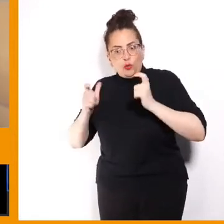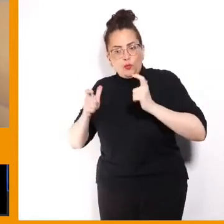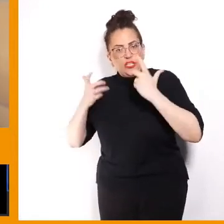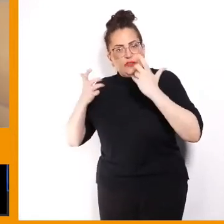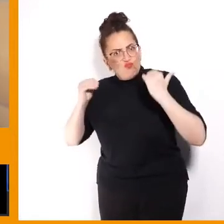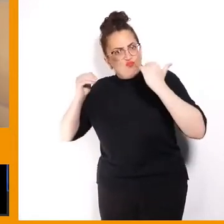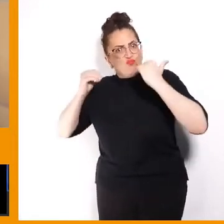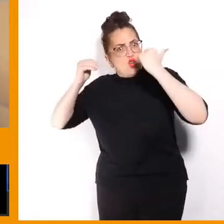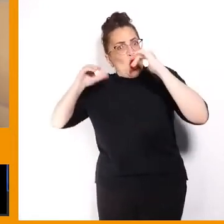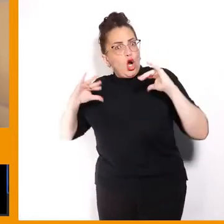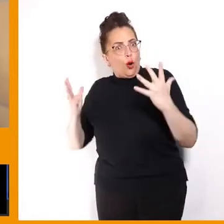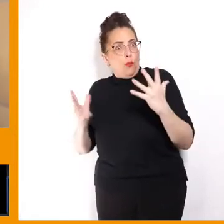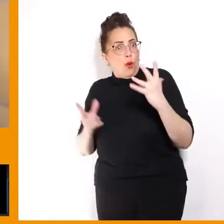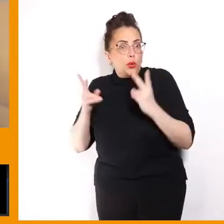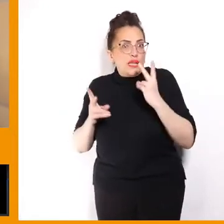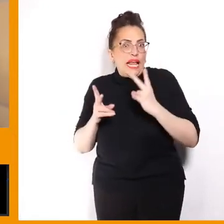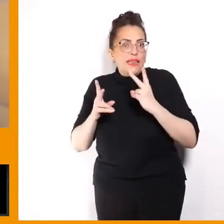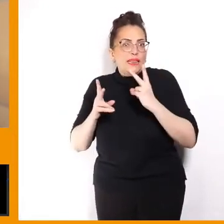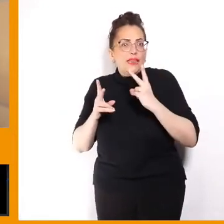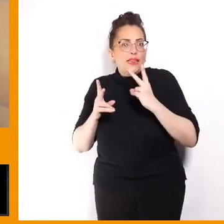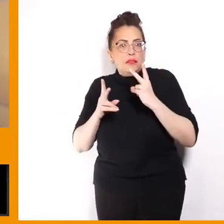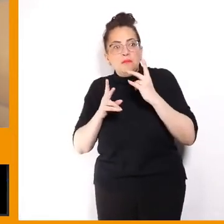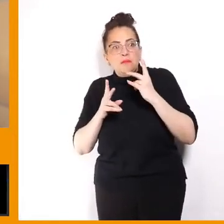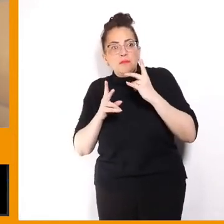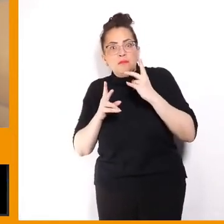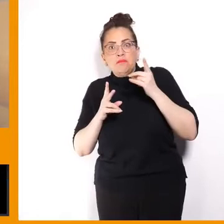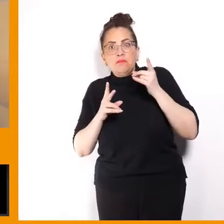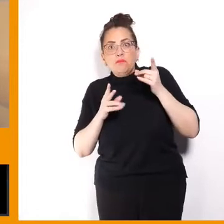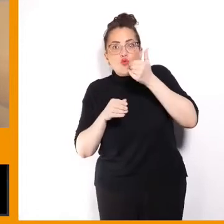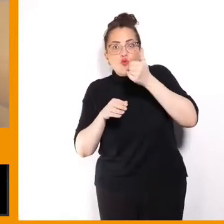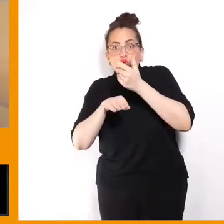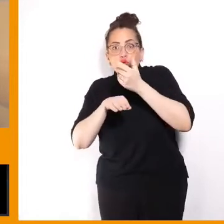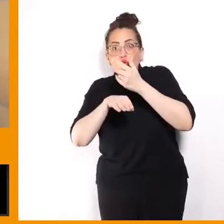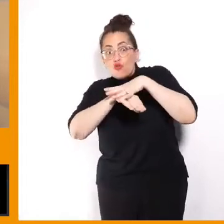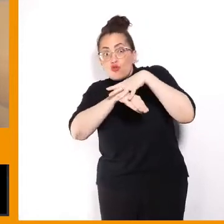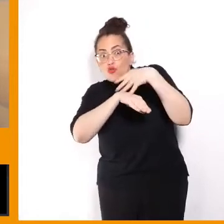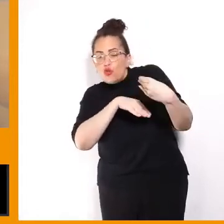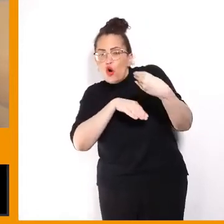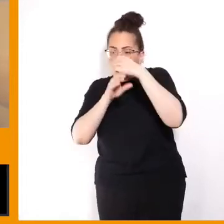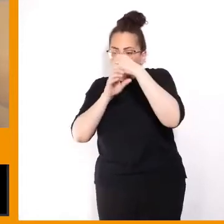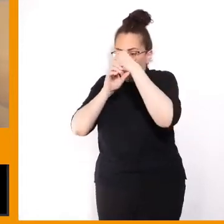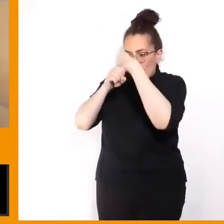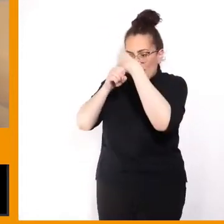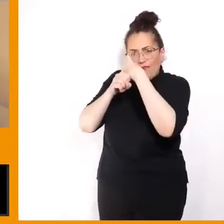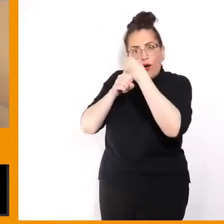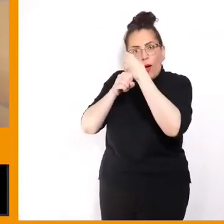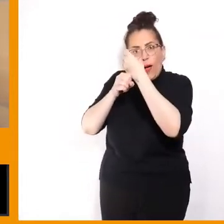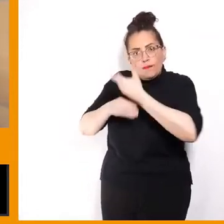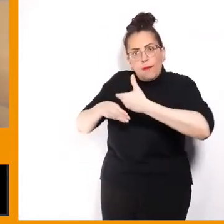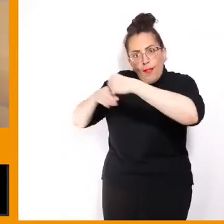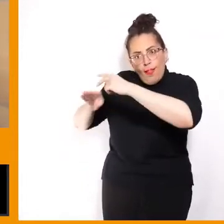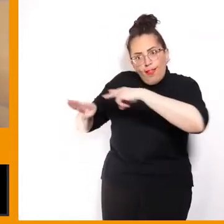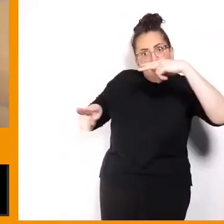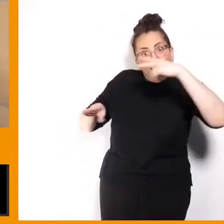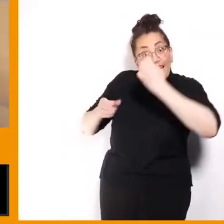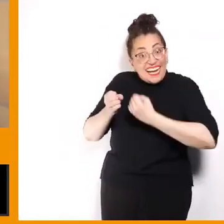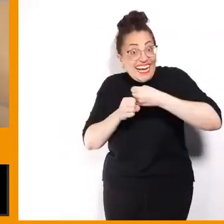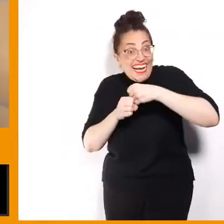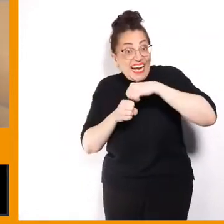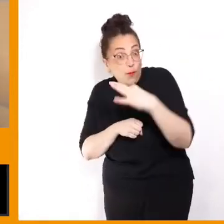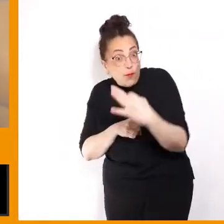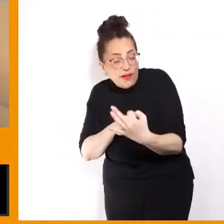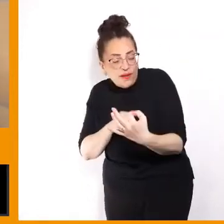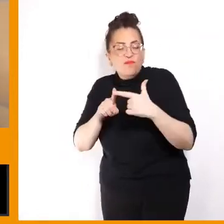la création d'un observatoire pour mesurer ces évolutions de carrière? Et que pensez-vous faire pour favoriser la mobilité